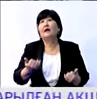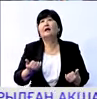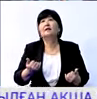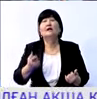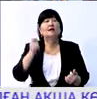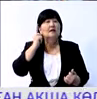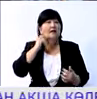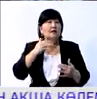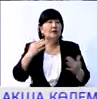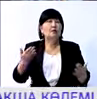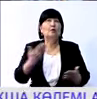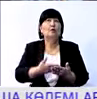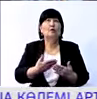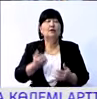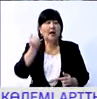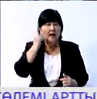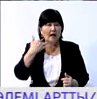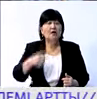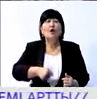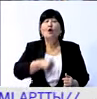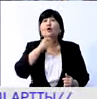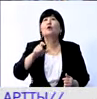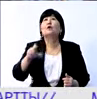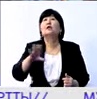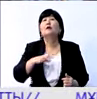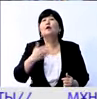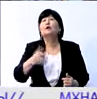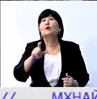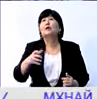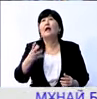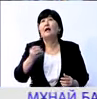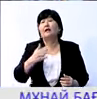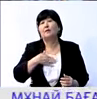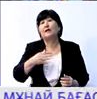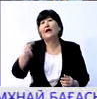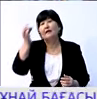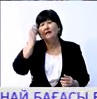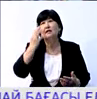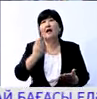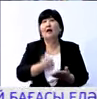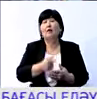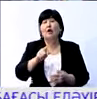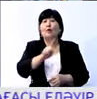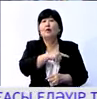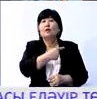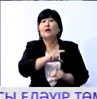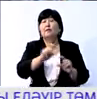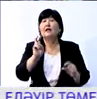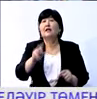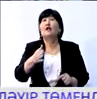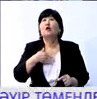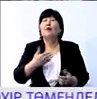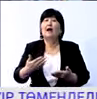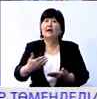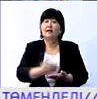орта жастағы кісілер, қазір енді ол кісілер қартайды ғой, үлкен кісілер болды. Сол кісілер әлге дейін мені есіне алып, осы поликлиникаға келген кезде маған